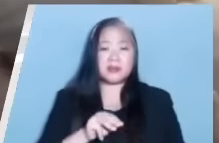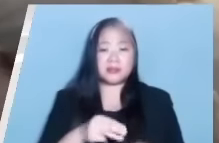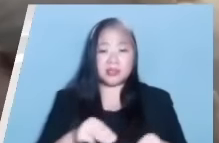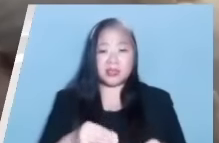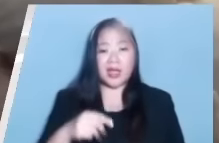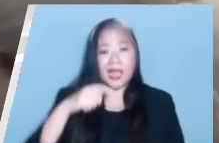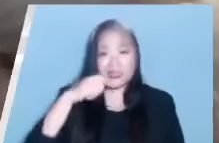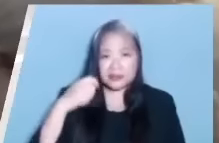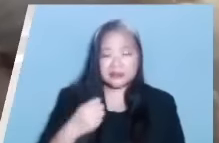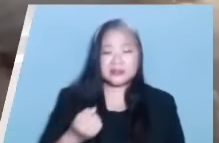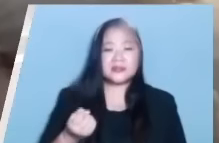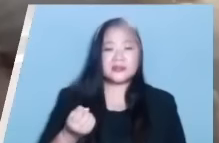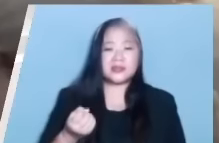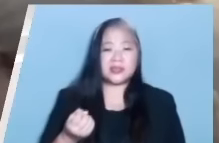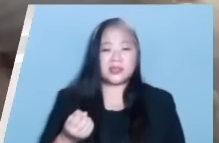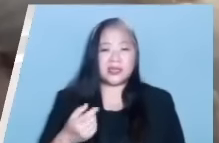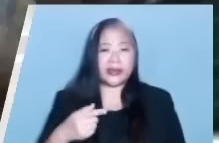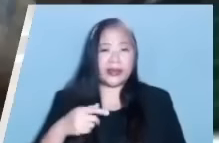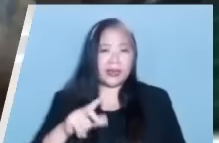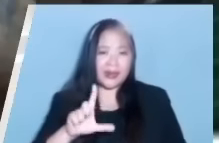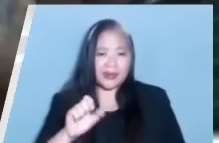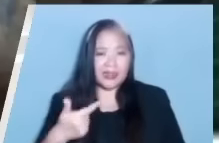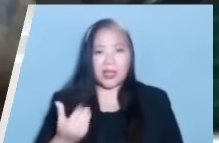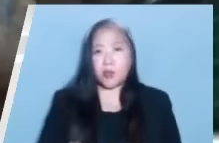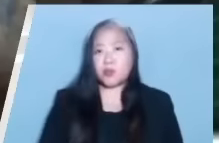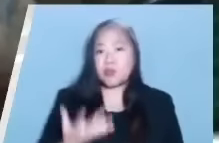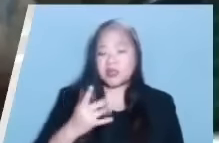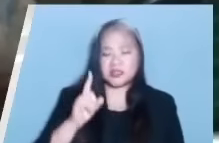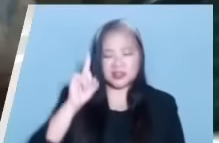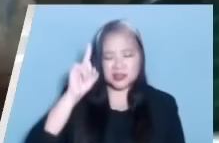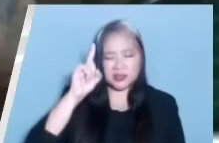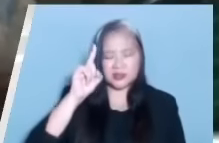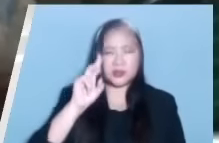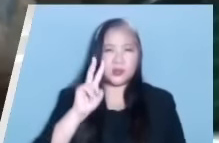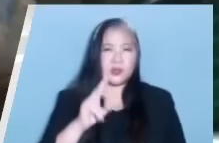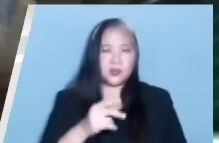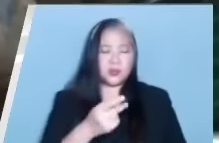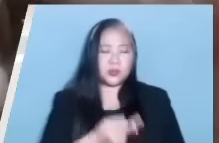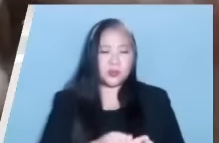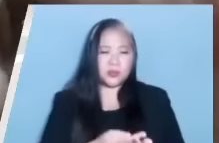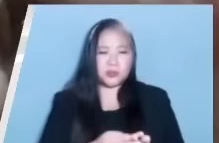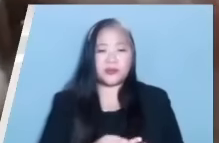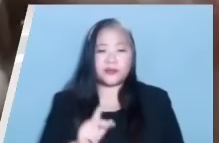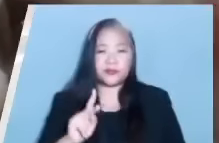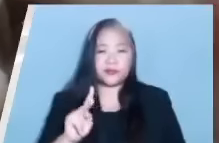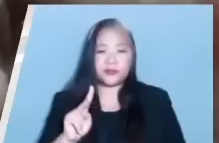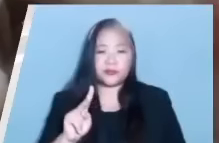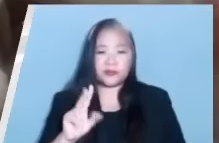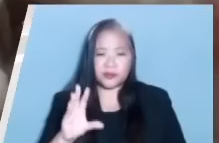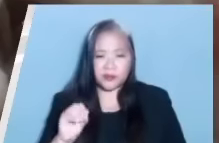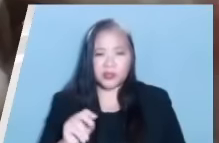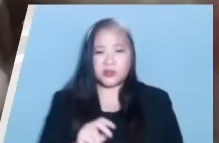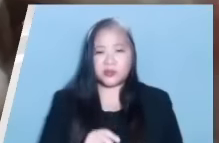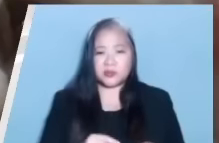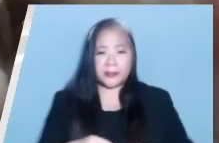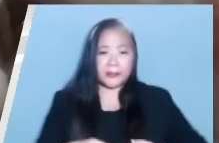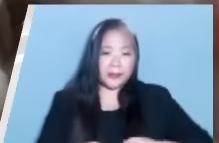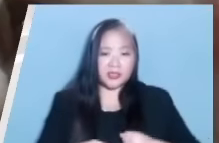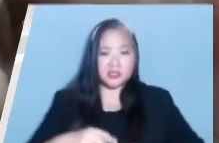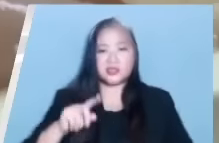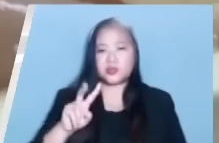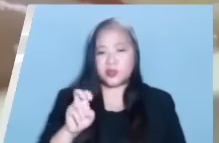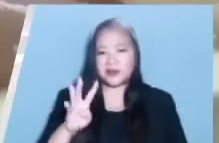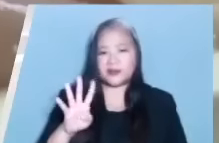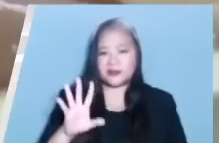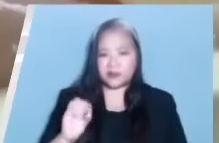quarter leg mabibili sa 250 pesos. Ang fully dressed chicken nasa 240 pesos. Ang kada kilo naman ng paa, 150